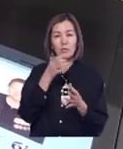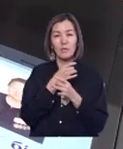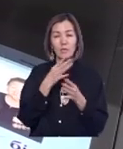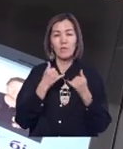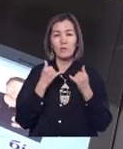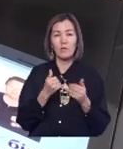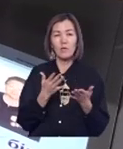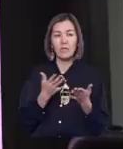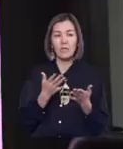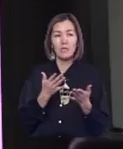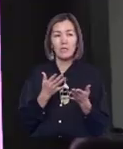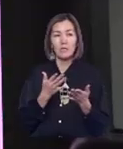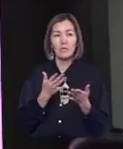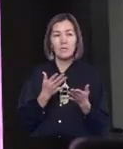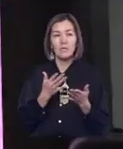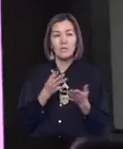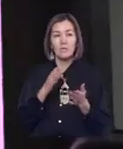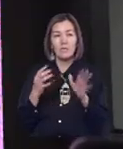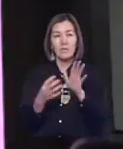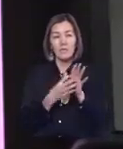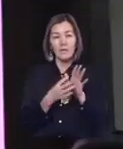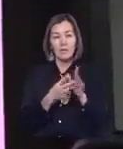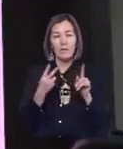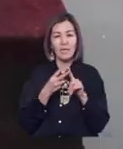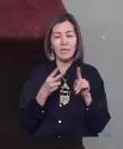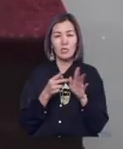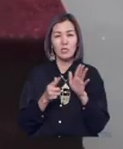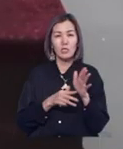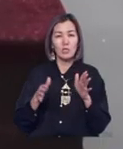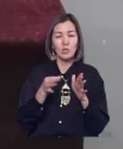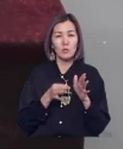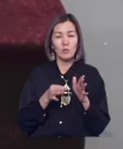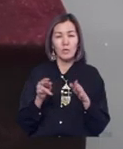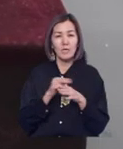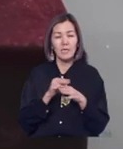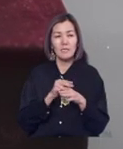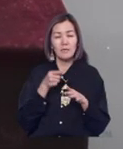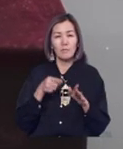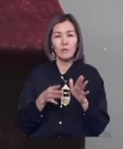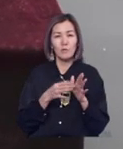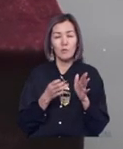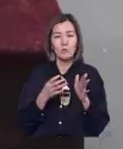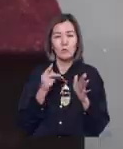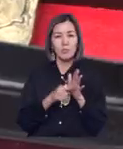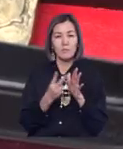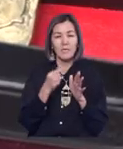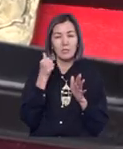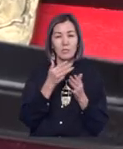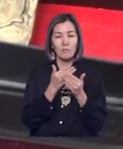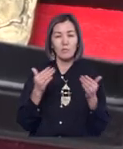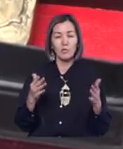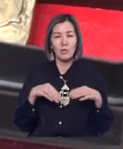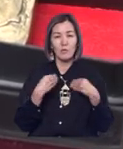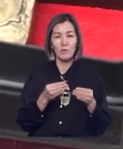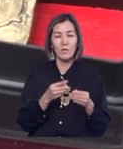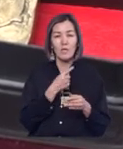арналып шекерден жасалған сол кезеңдегі елтаңба. Екіншісі жетісулық коллекционер Марат Хасеновтың 1978 жылы мұражай қорына